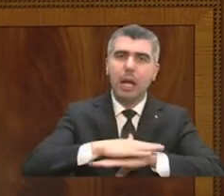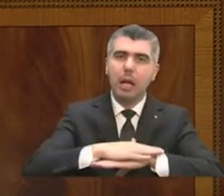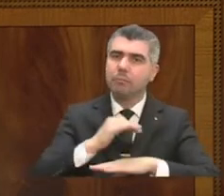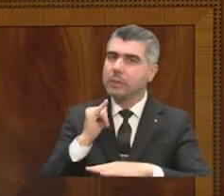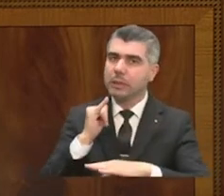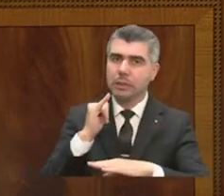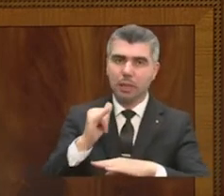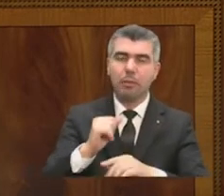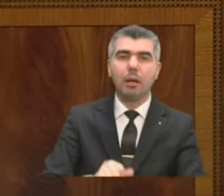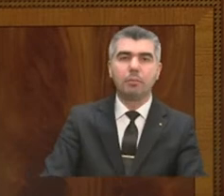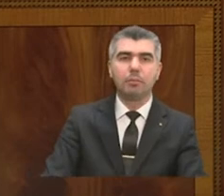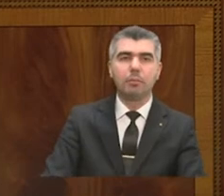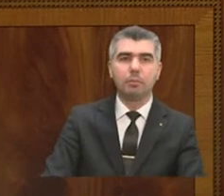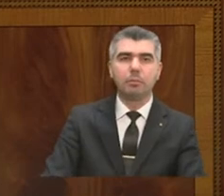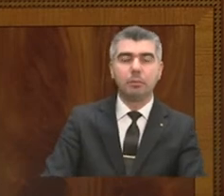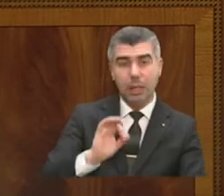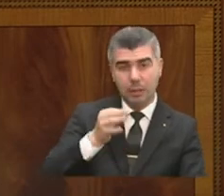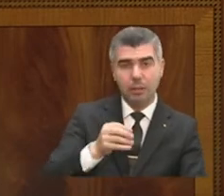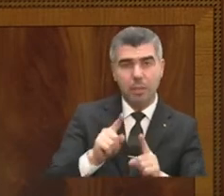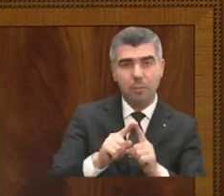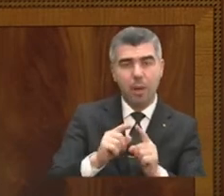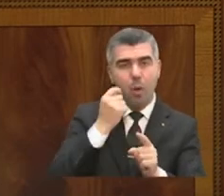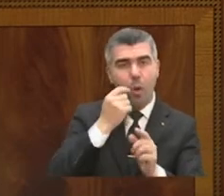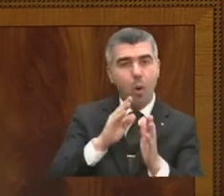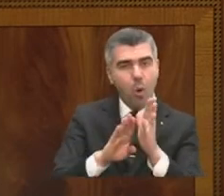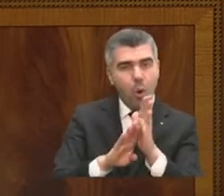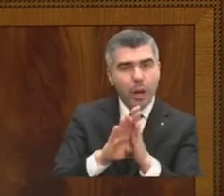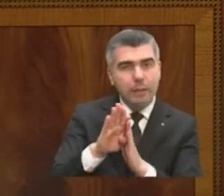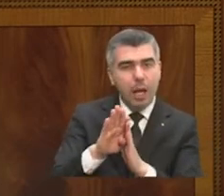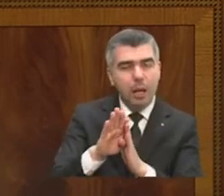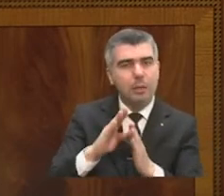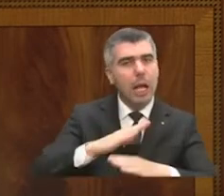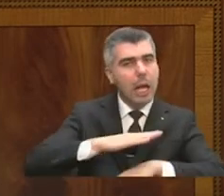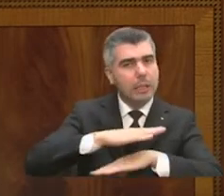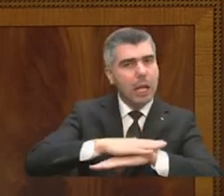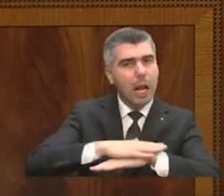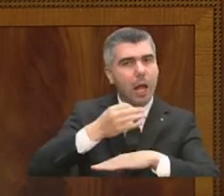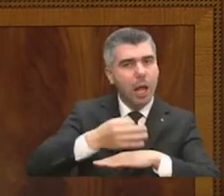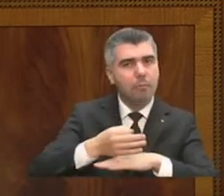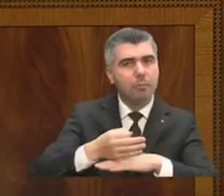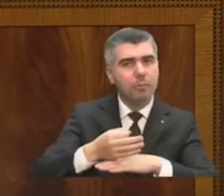qui est connu, qui est un modèle en matière